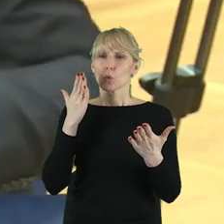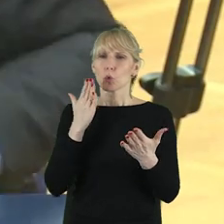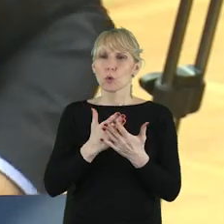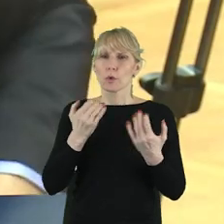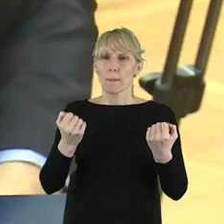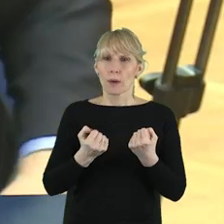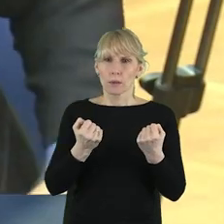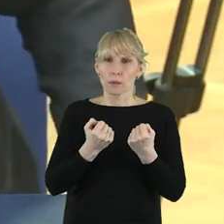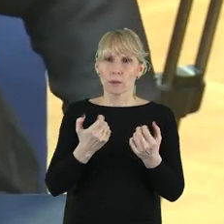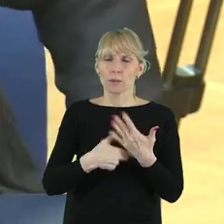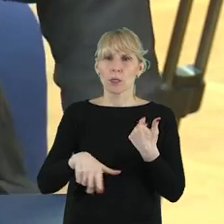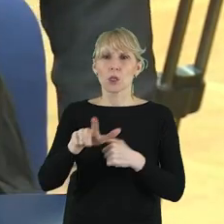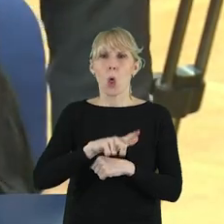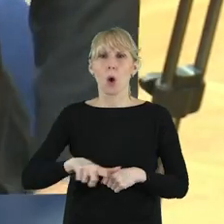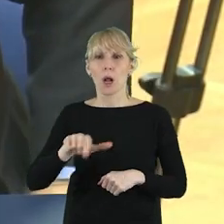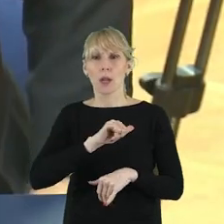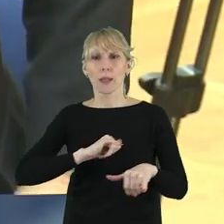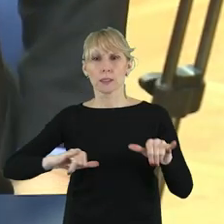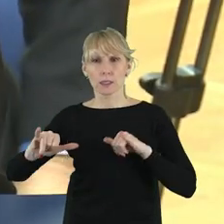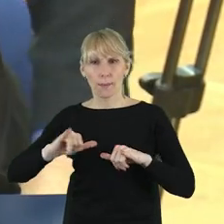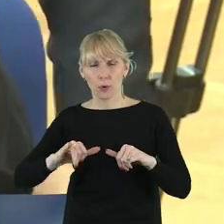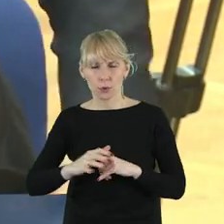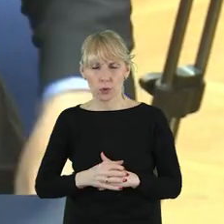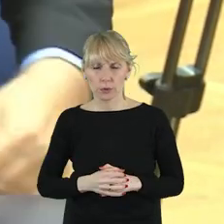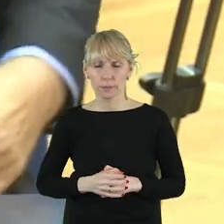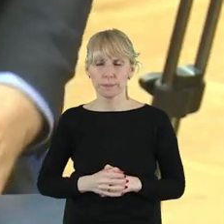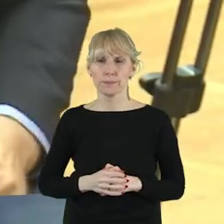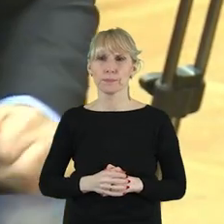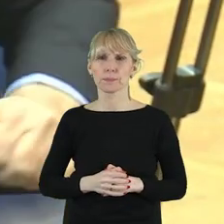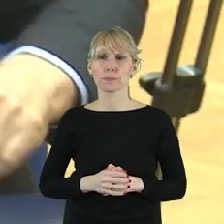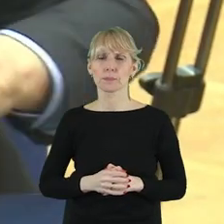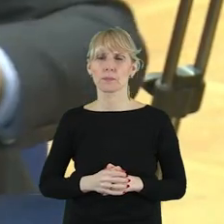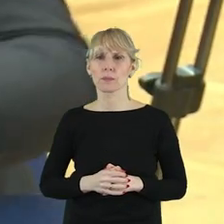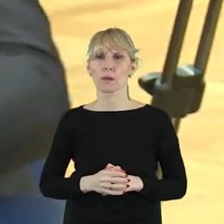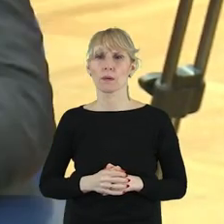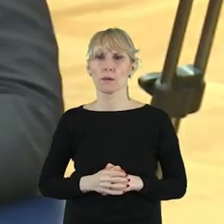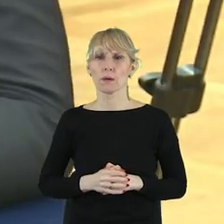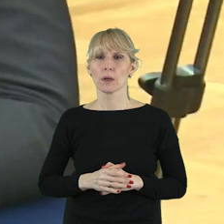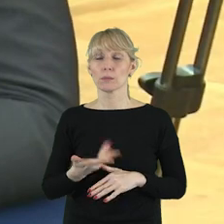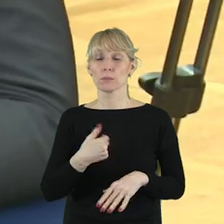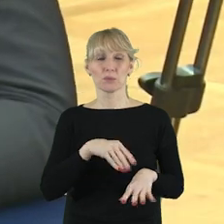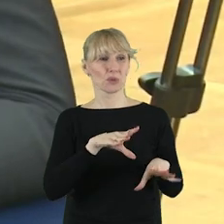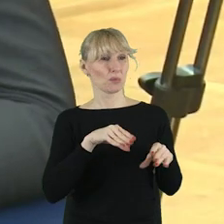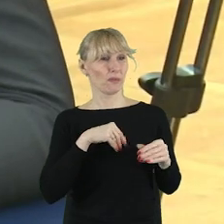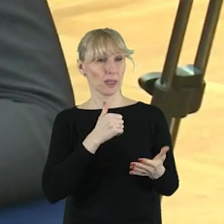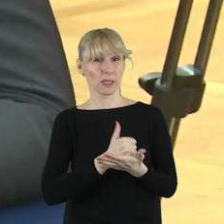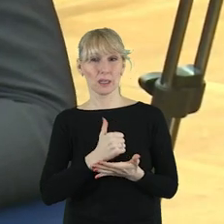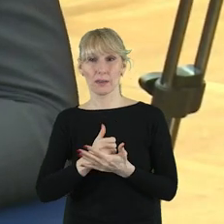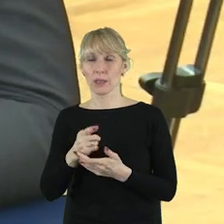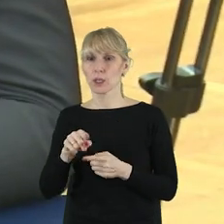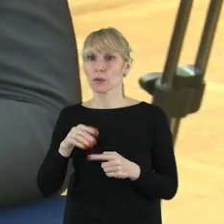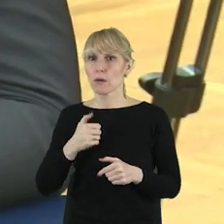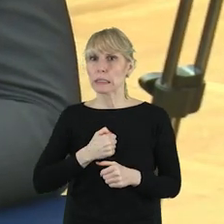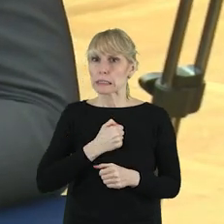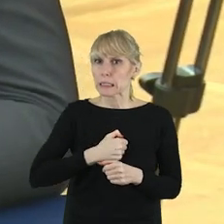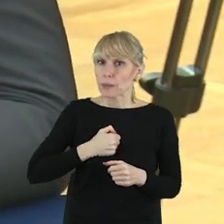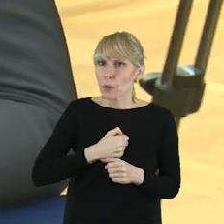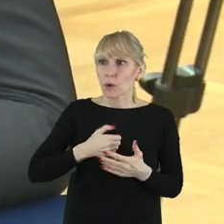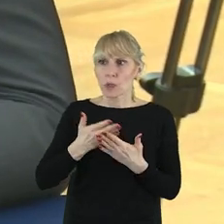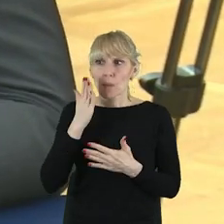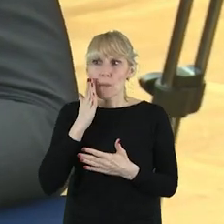przyjmowanie stanowisk i zaniepokojenie wśród mieszkańców, którzy w tych